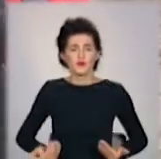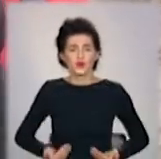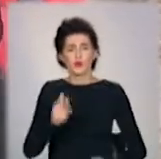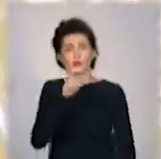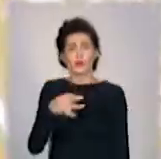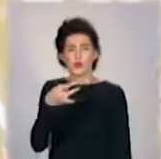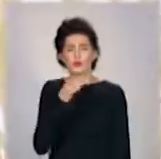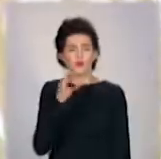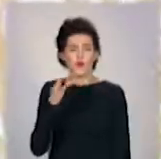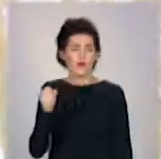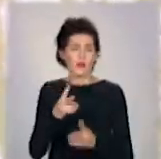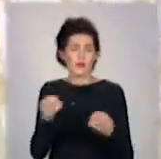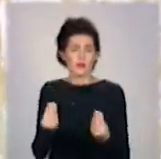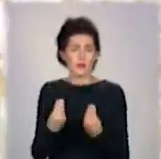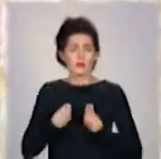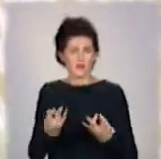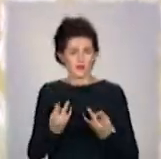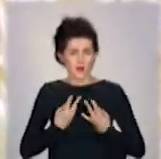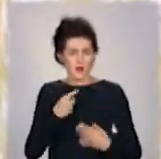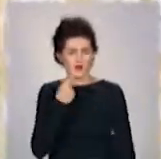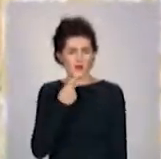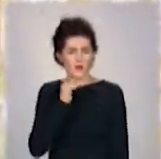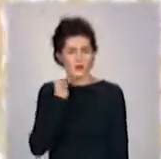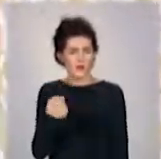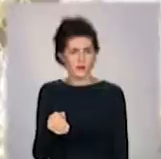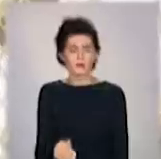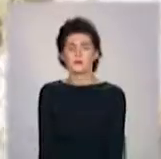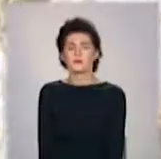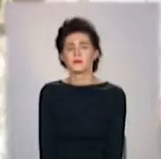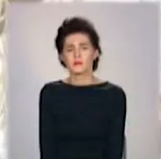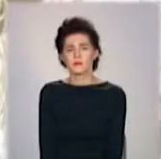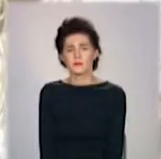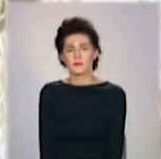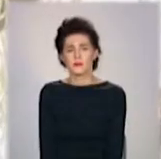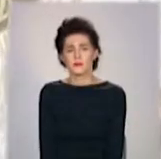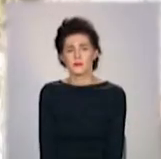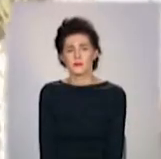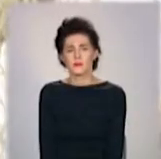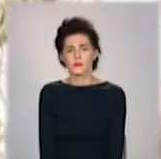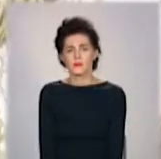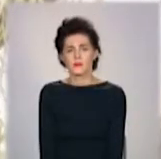ніякої небезпеки не несуть, запевняють фахівці. Олексій Куделя, Максим Запорожець, телеканал «Донбас».